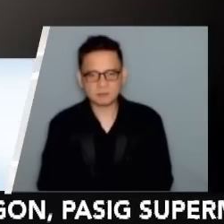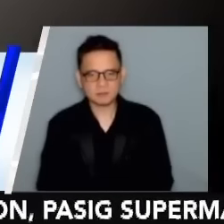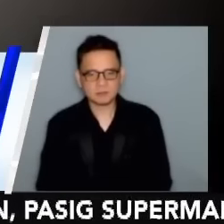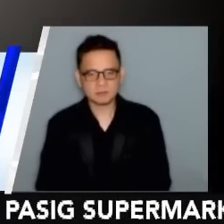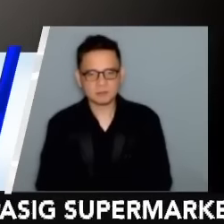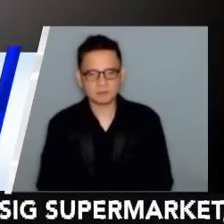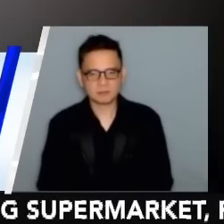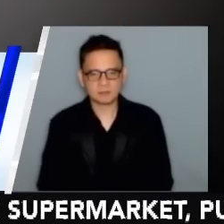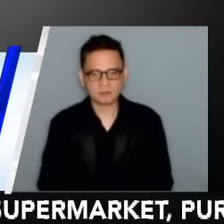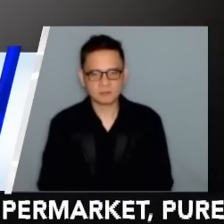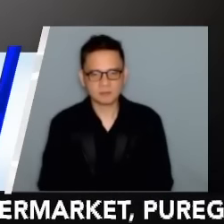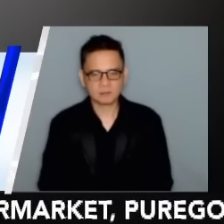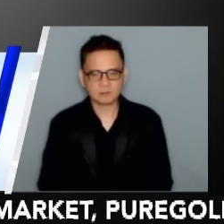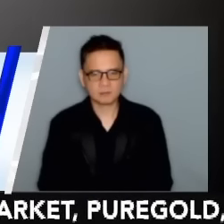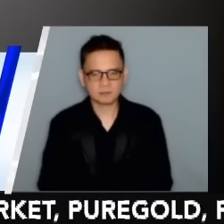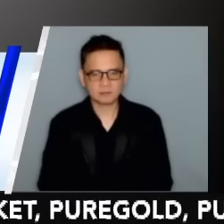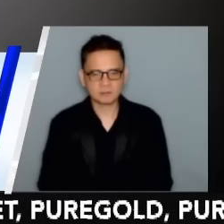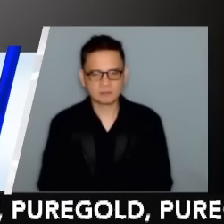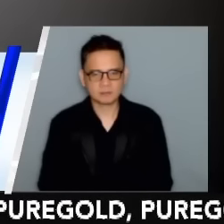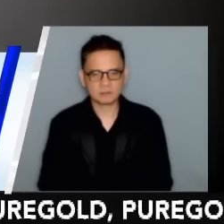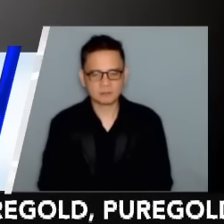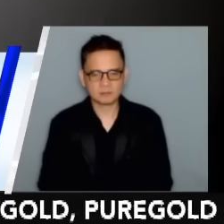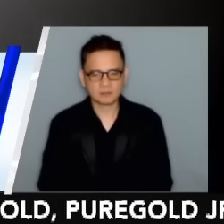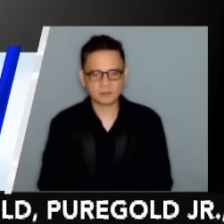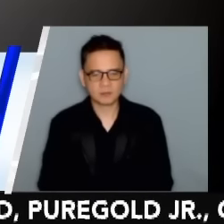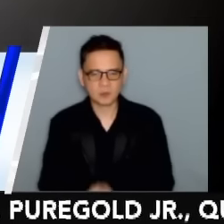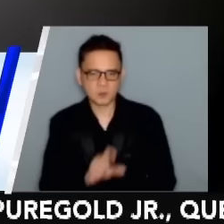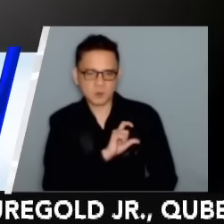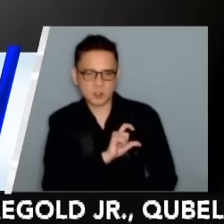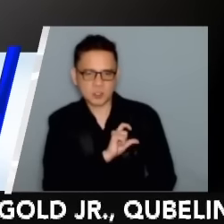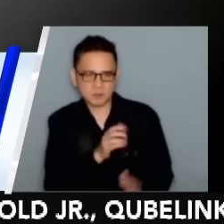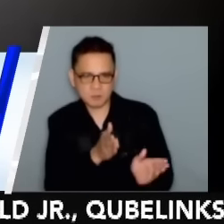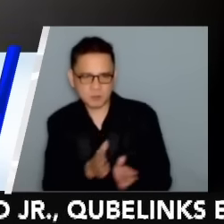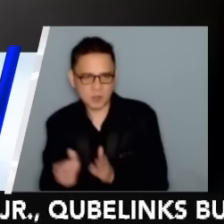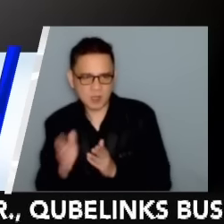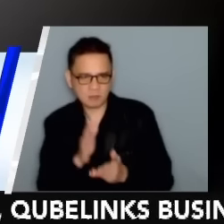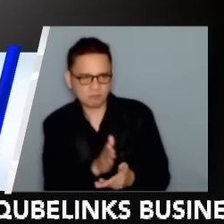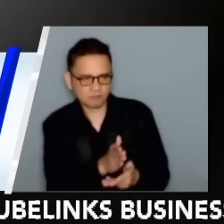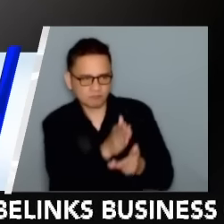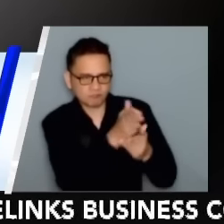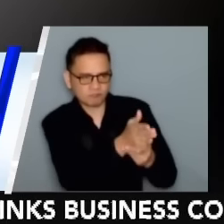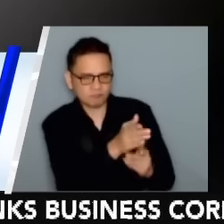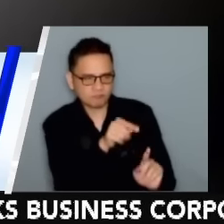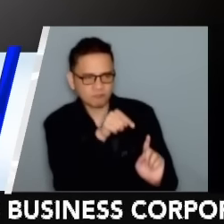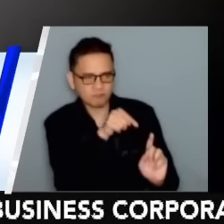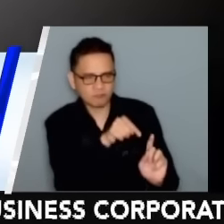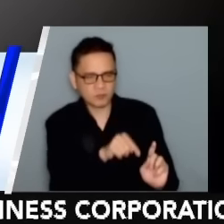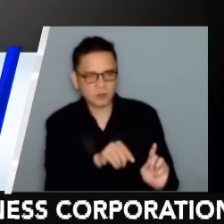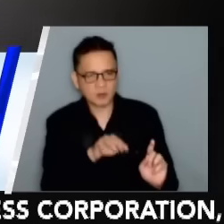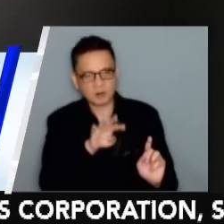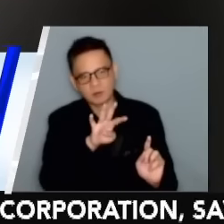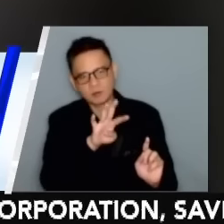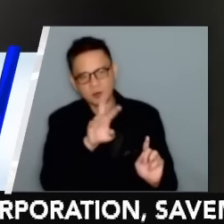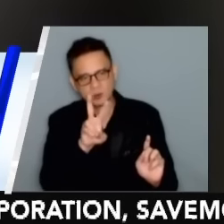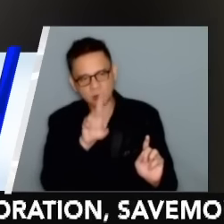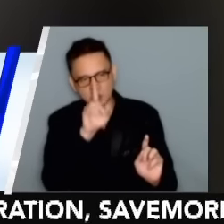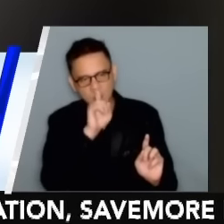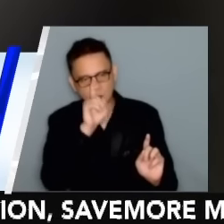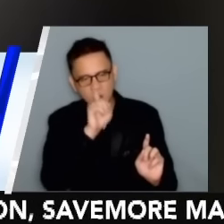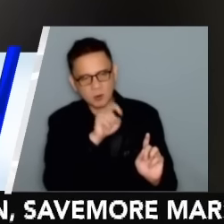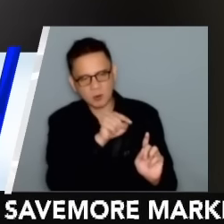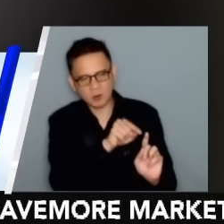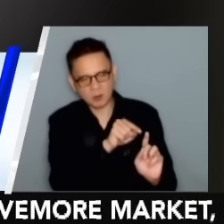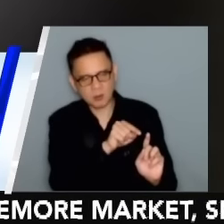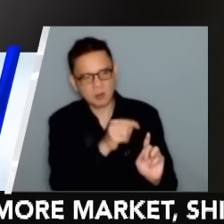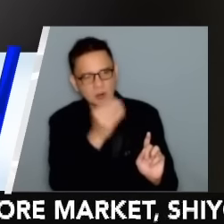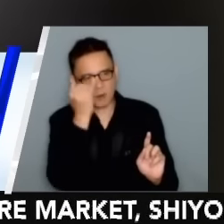Gomez sa bisa ng arrest warrant dinakip ng mga pulis ang 42 anyos na lalaking ito dahil sa panggagahasa